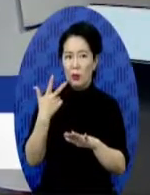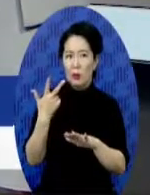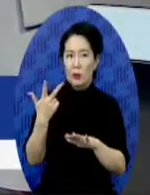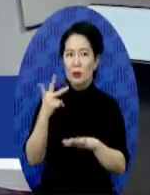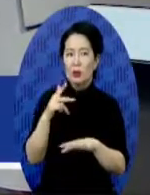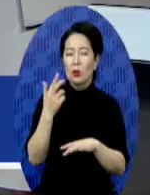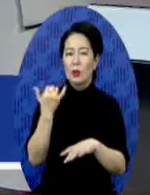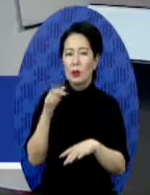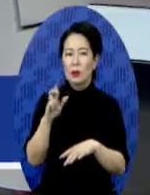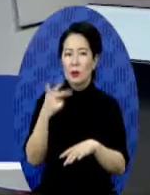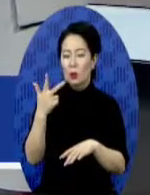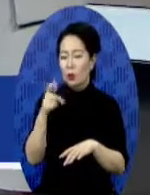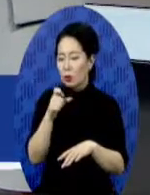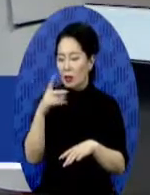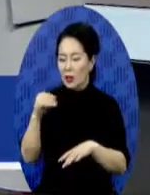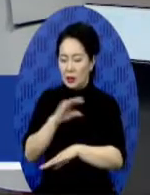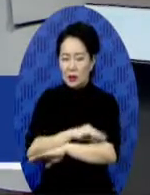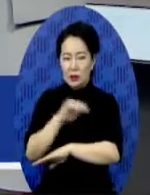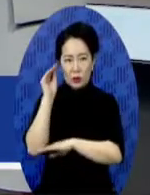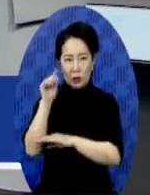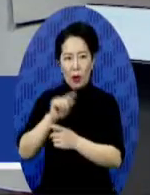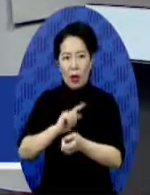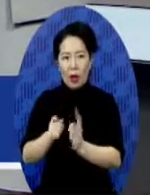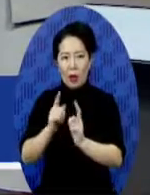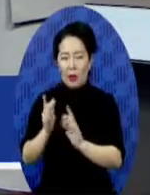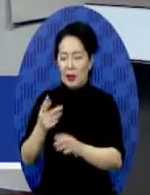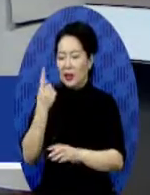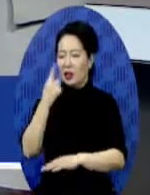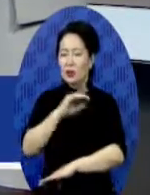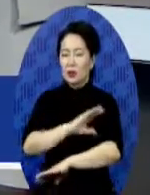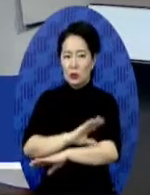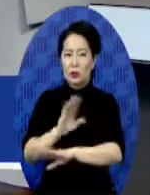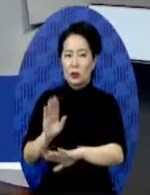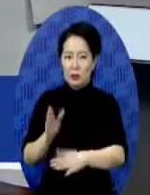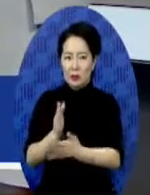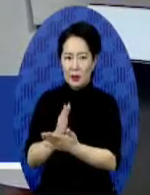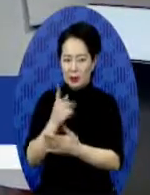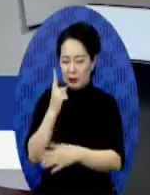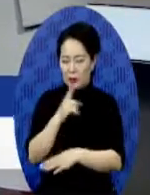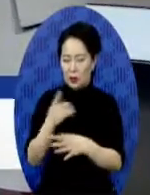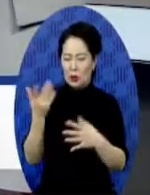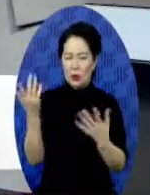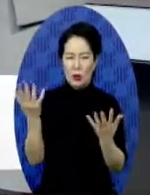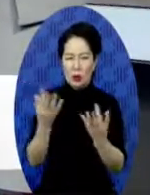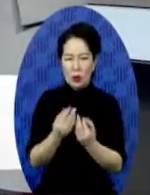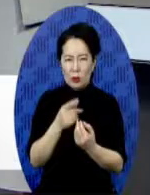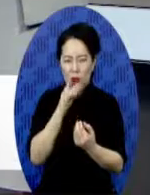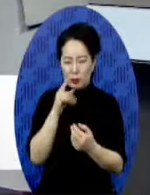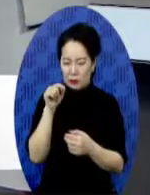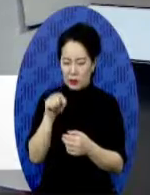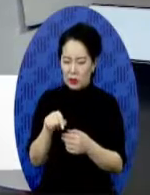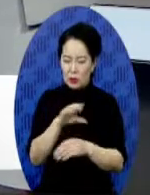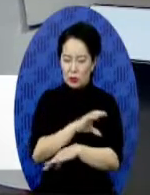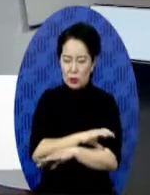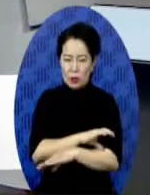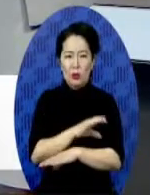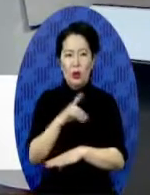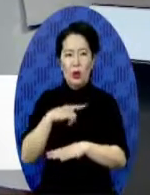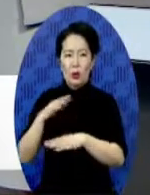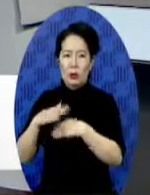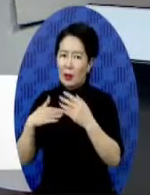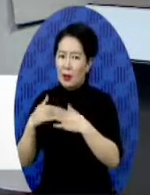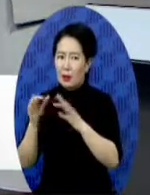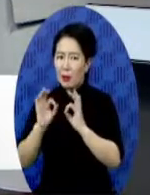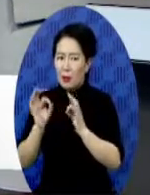хичээлдэг нэг л сургууль үлдсэн байна. За яг 3 ээлжээр хичээлдэг сургуулиудын тоог цөөрүүлэхин тулд тухай бүртэн сургууль бариагүй ч